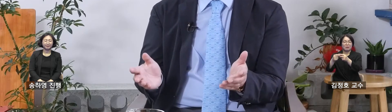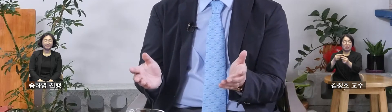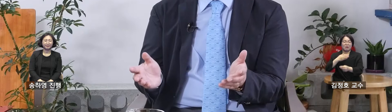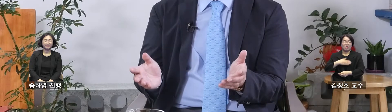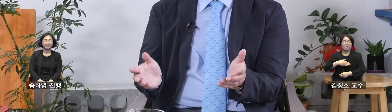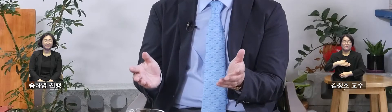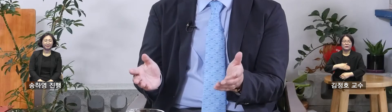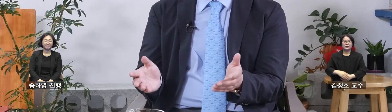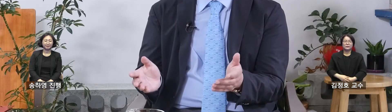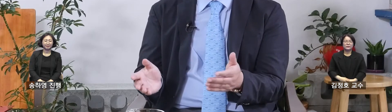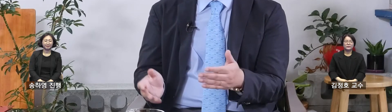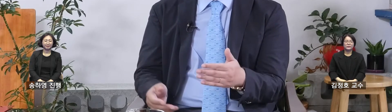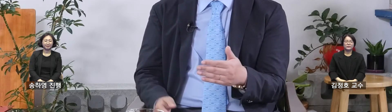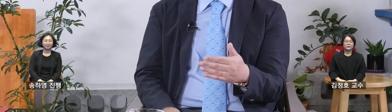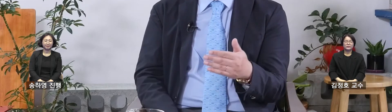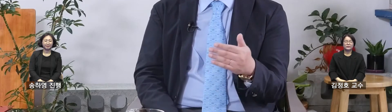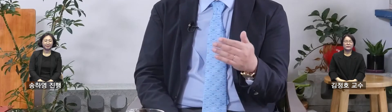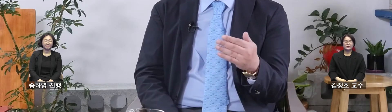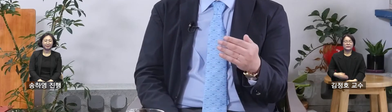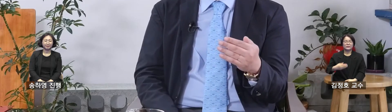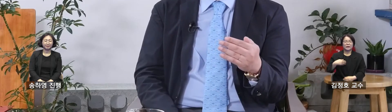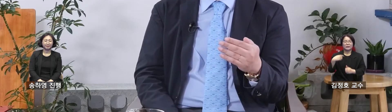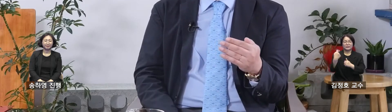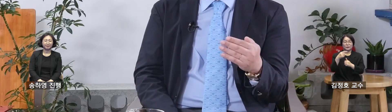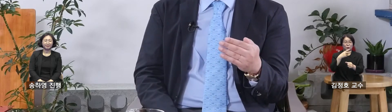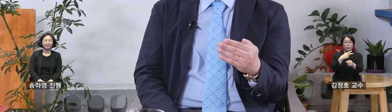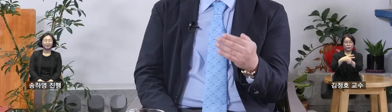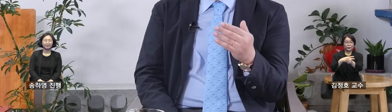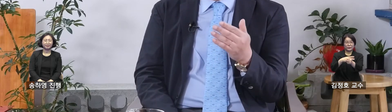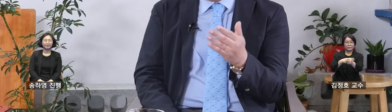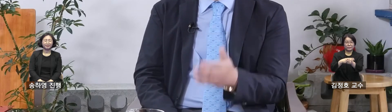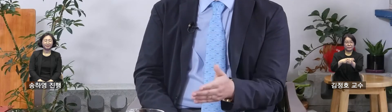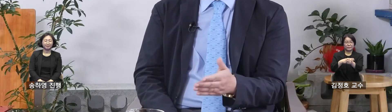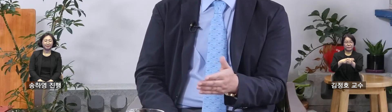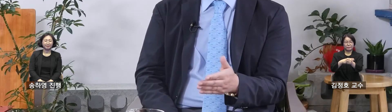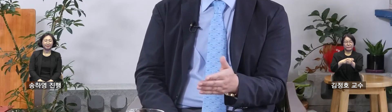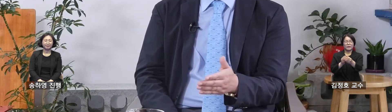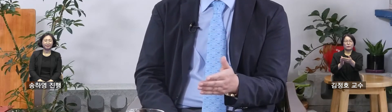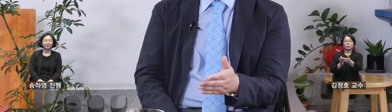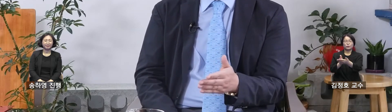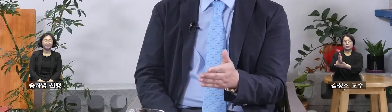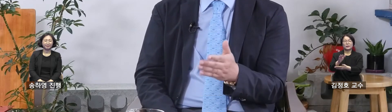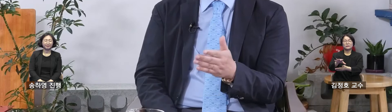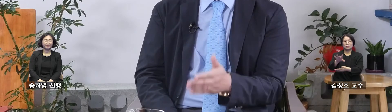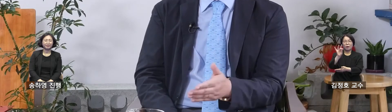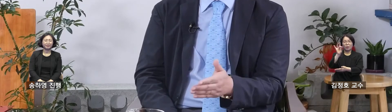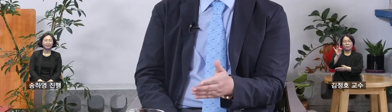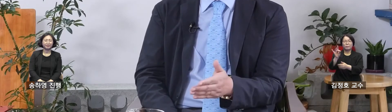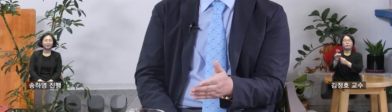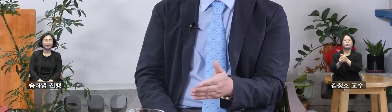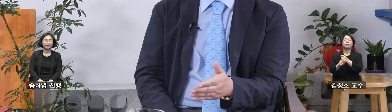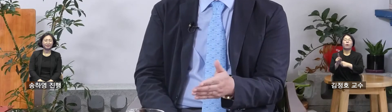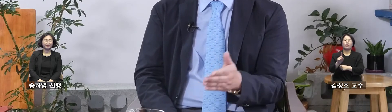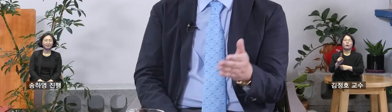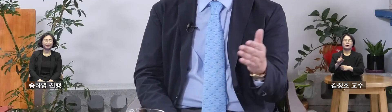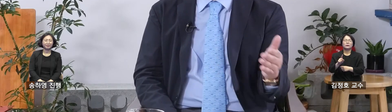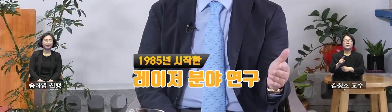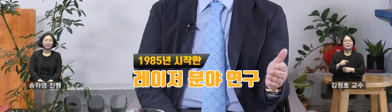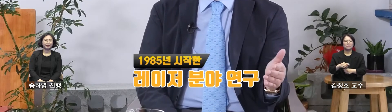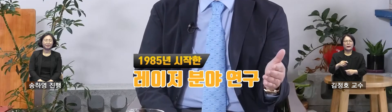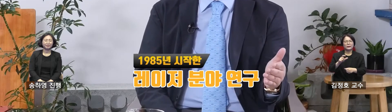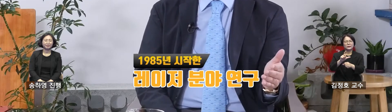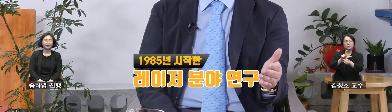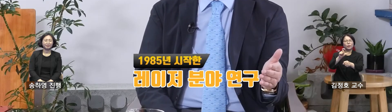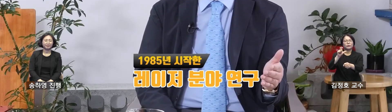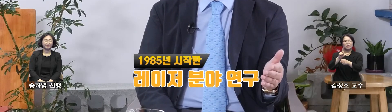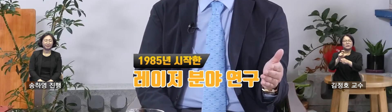근데 근데 이제 저희 지도 교수님이 그런 분야를 처음 개척한 거는 제가 학생 때보다 한